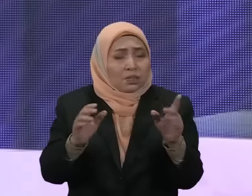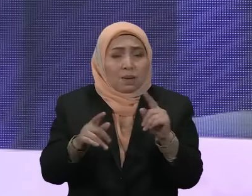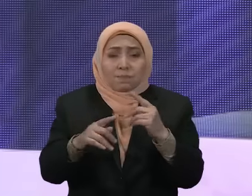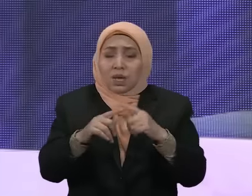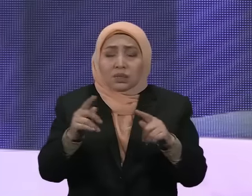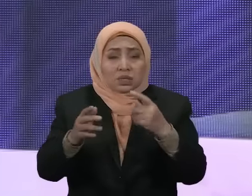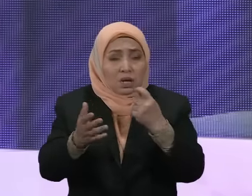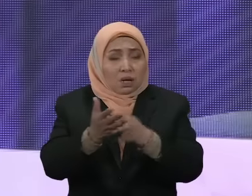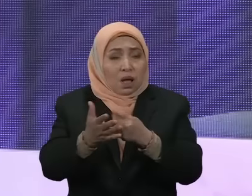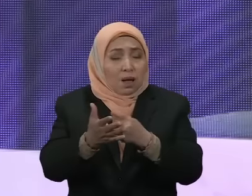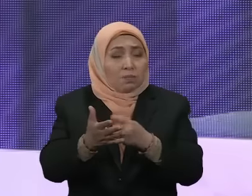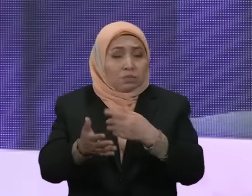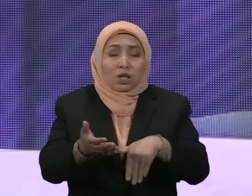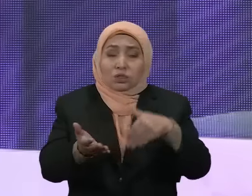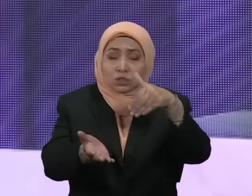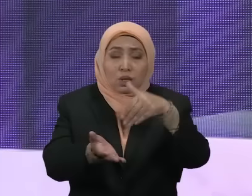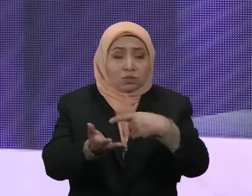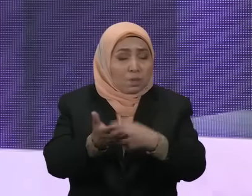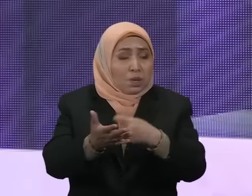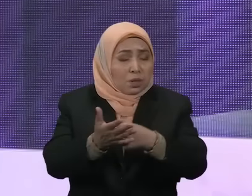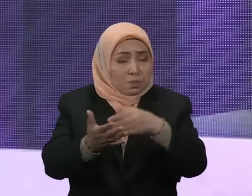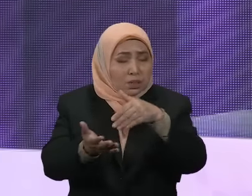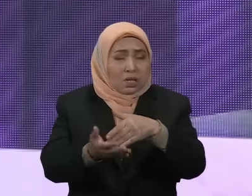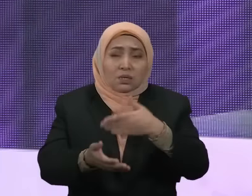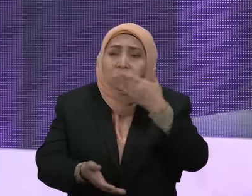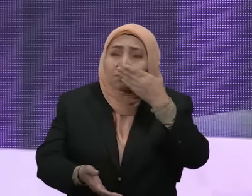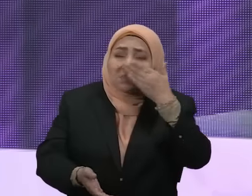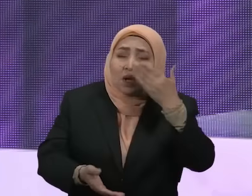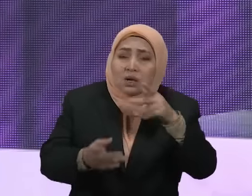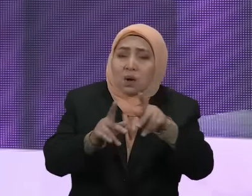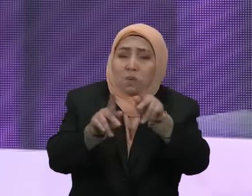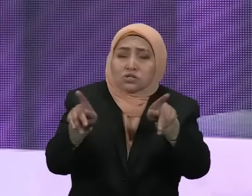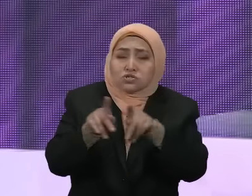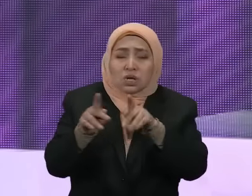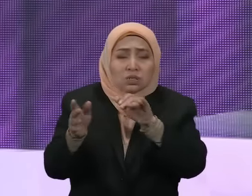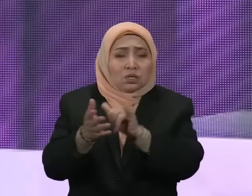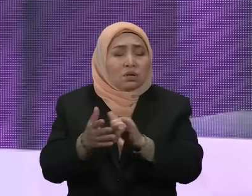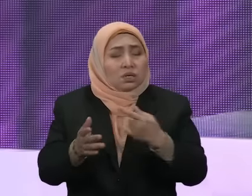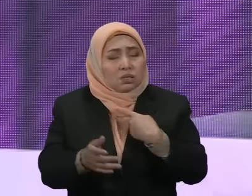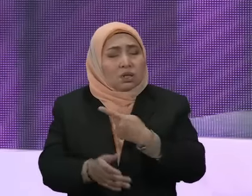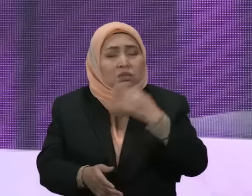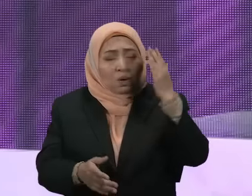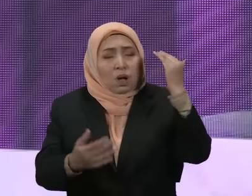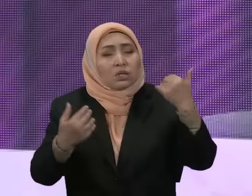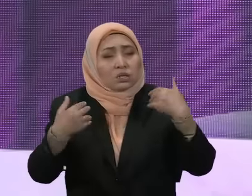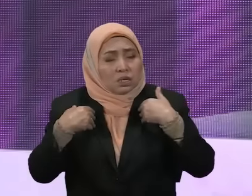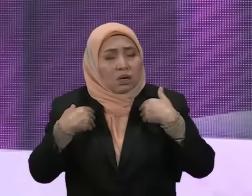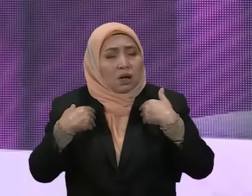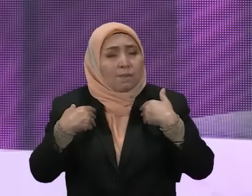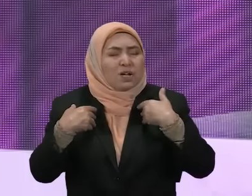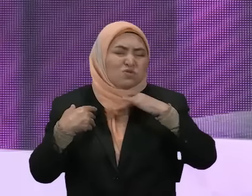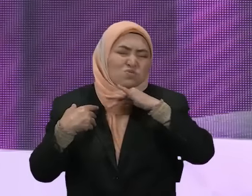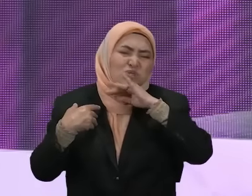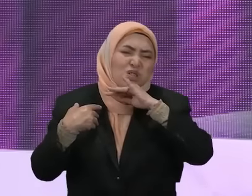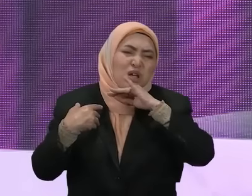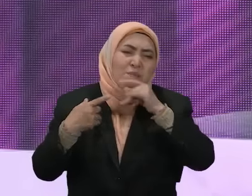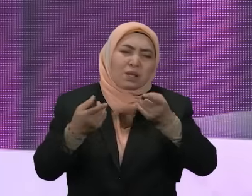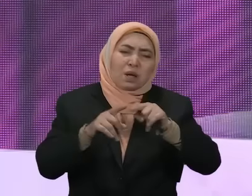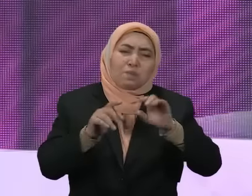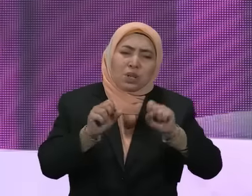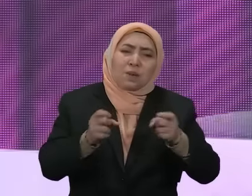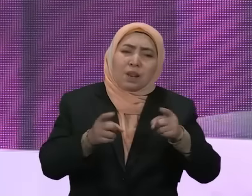tengah malam bau sesuatu, kan, di di kawasan tertentu. Kita tahu bahawa ada ada pencemaran berlaku, dan macam mana